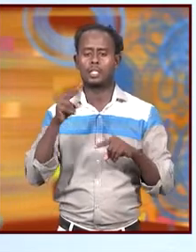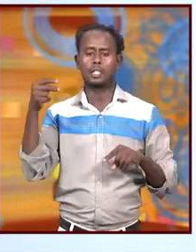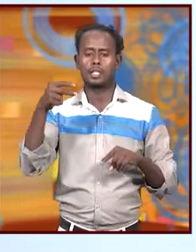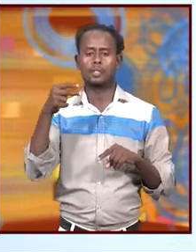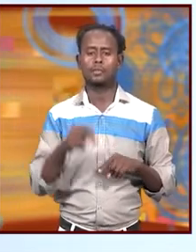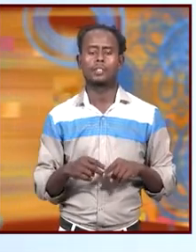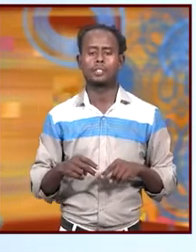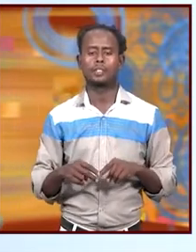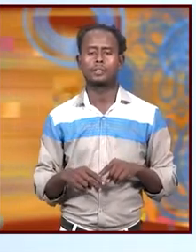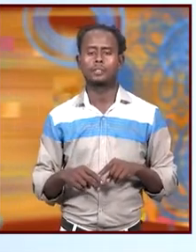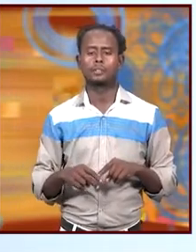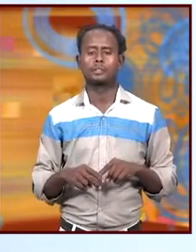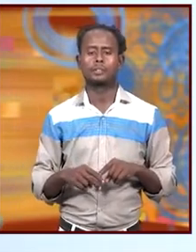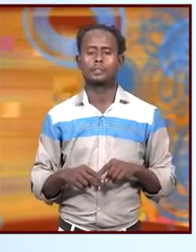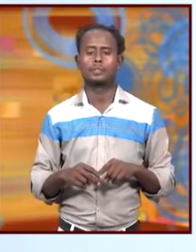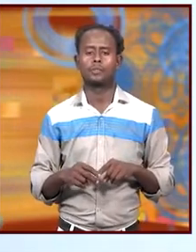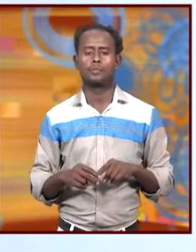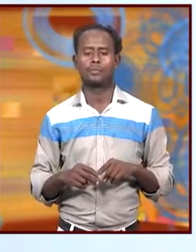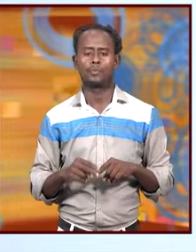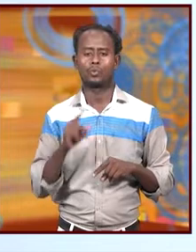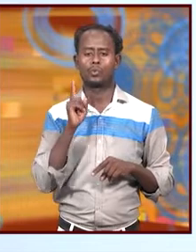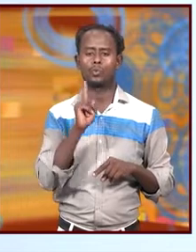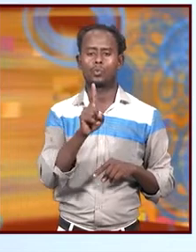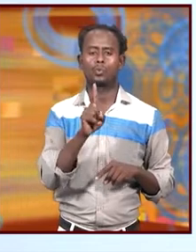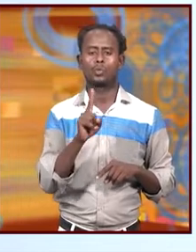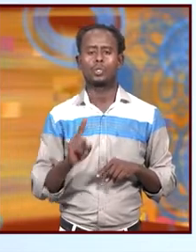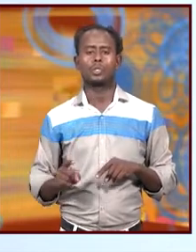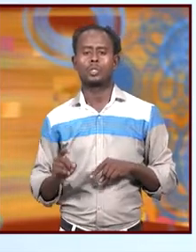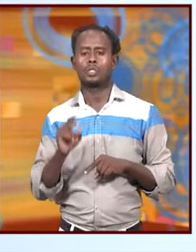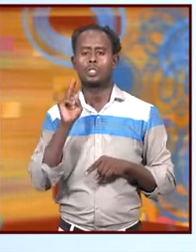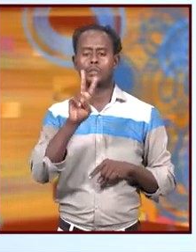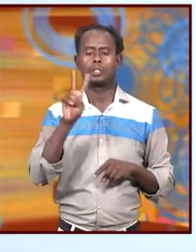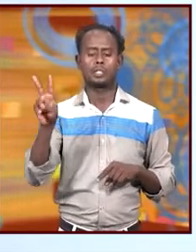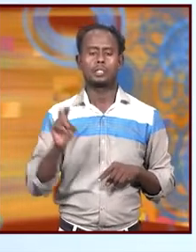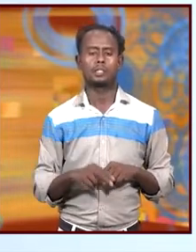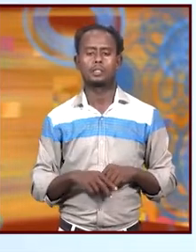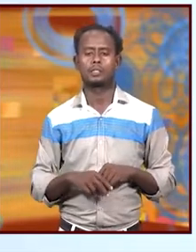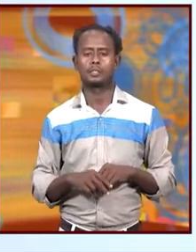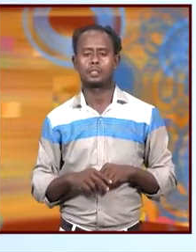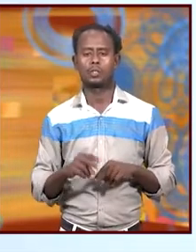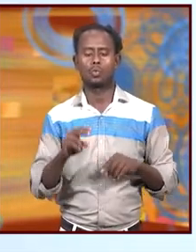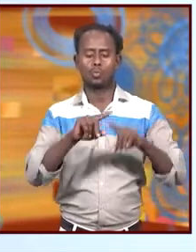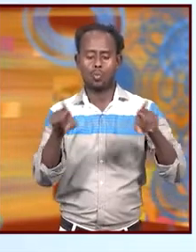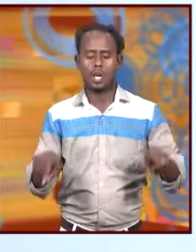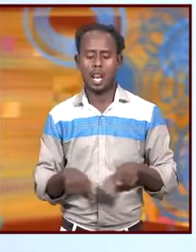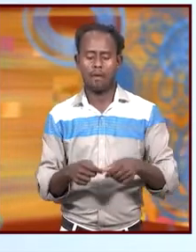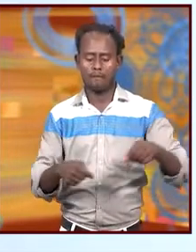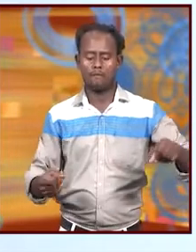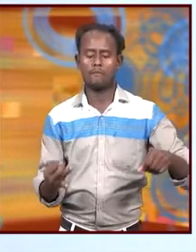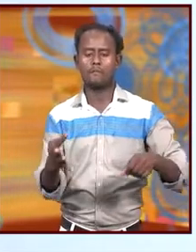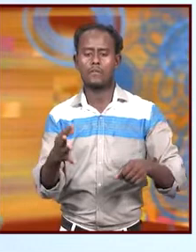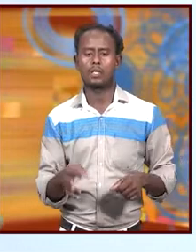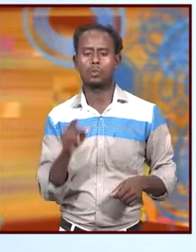2 6 12. ஆக சுற்றளவானது